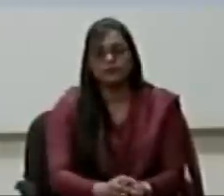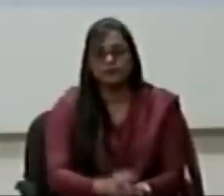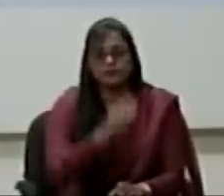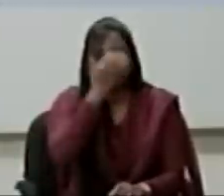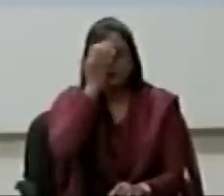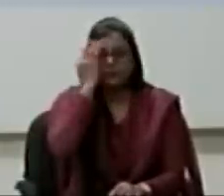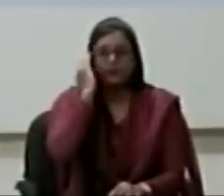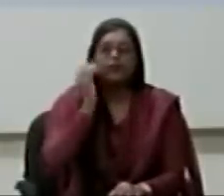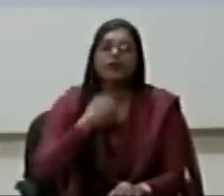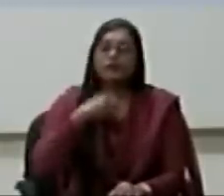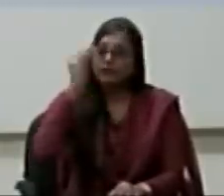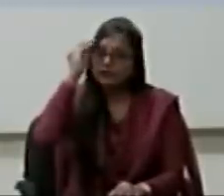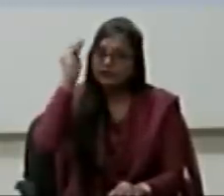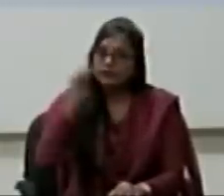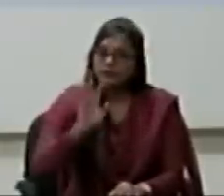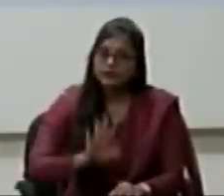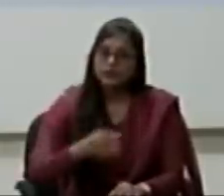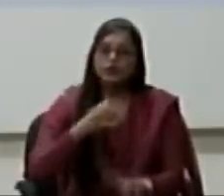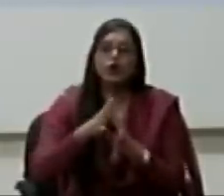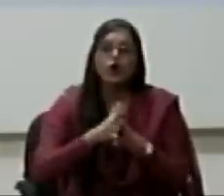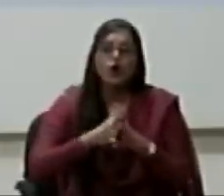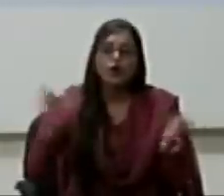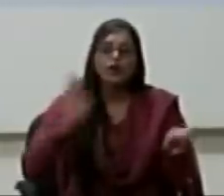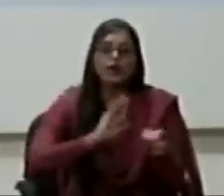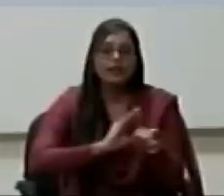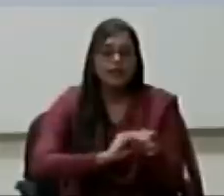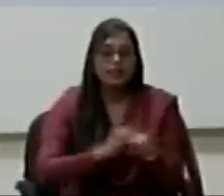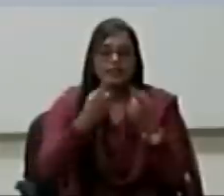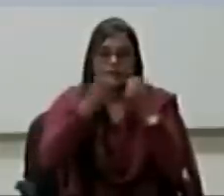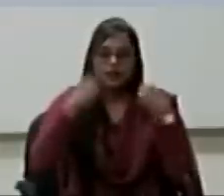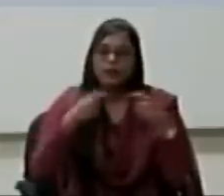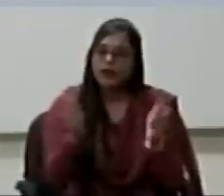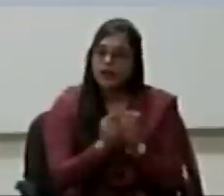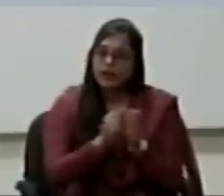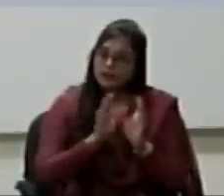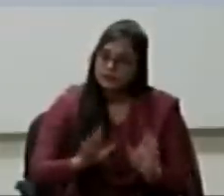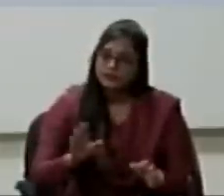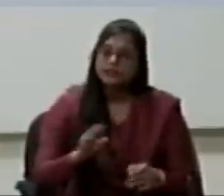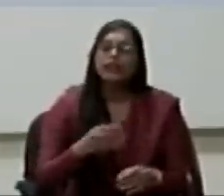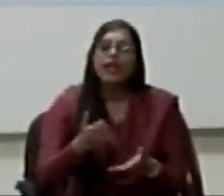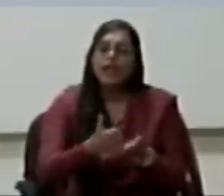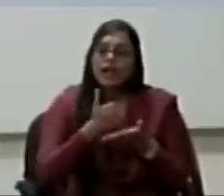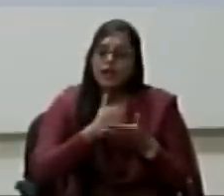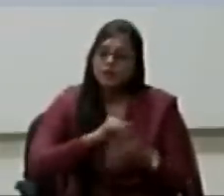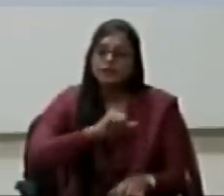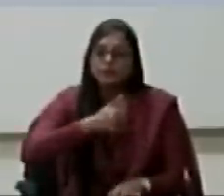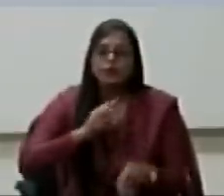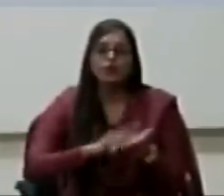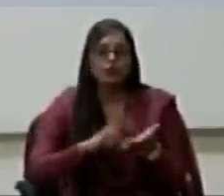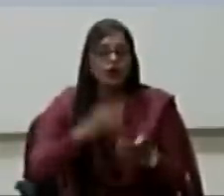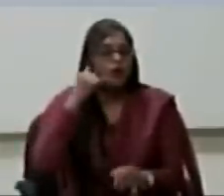আমরা আপনাদেরকে জানিয়েছি যে অনেক স্বেচ্ছাসেবী চিকিৎসক আমাদের সাথে কাজ করেন, তারা অনলাইনে বিভিন্ন চিকিৎসা পরামর্শ